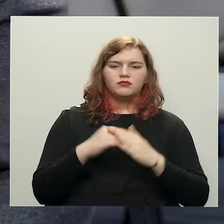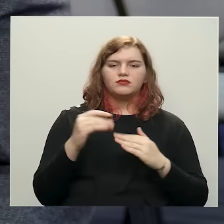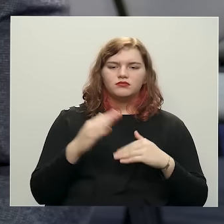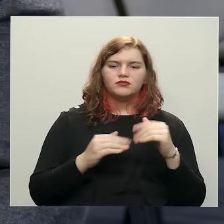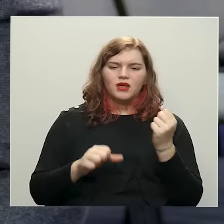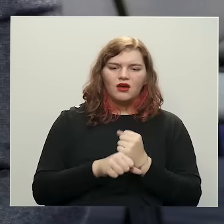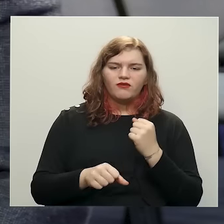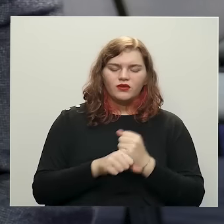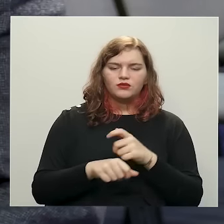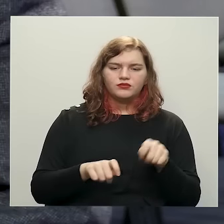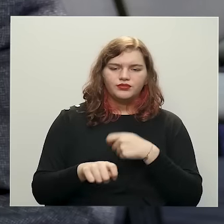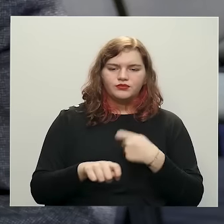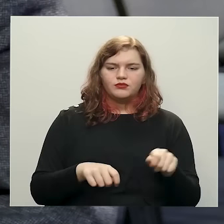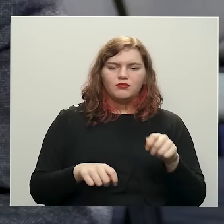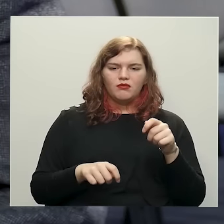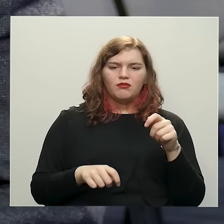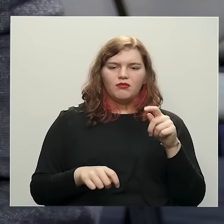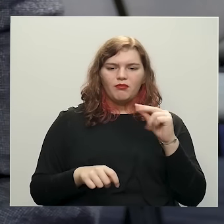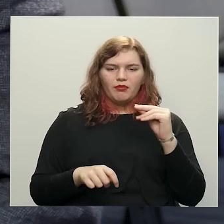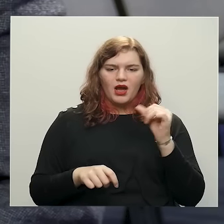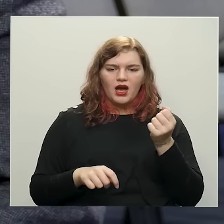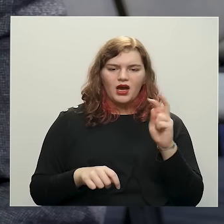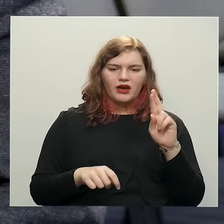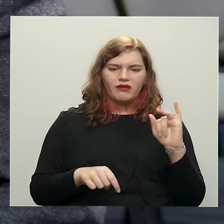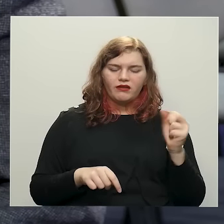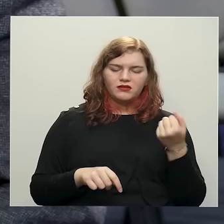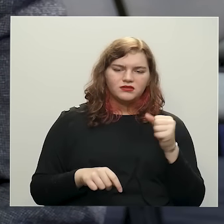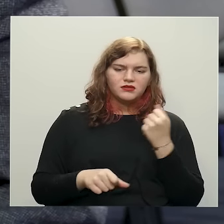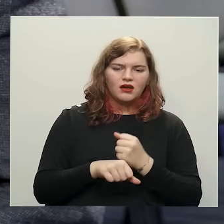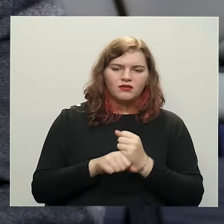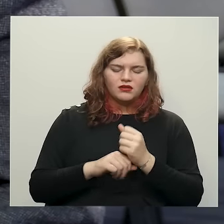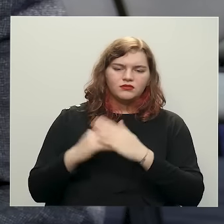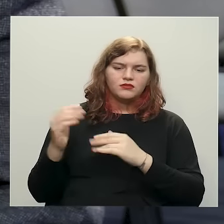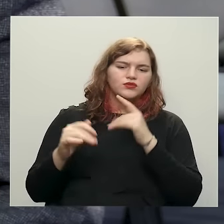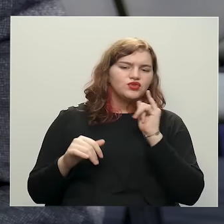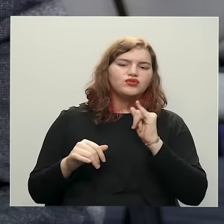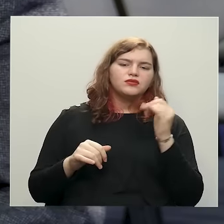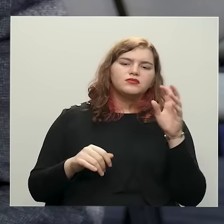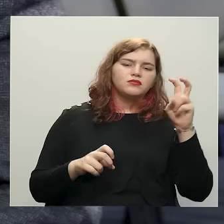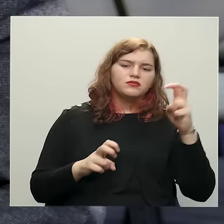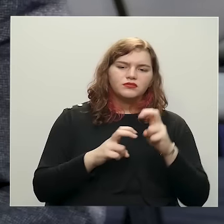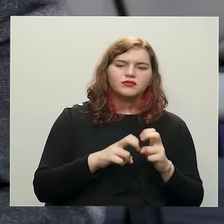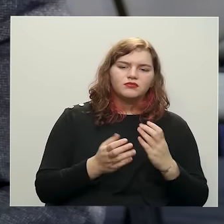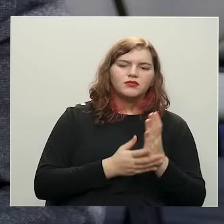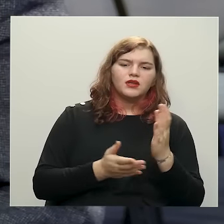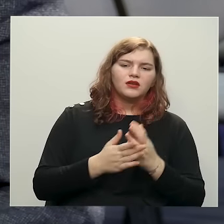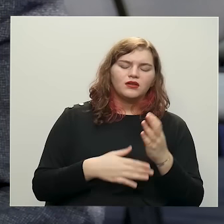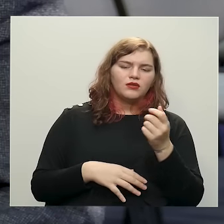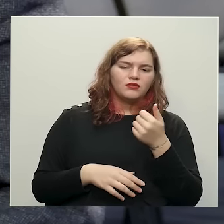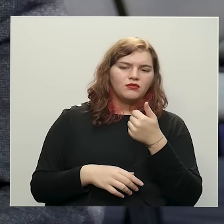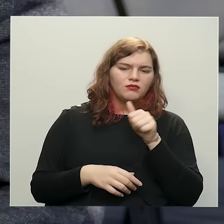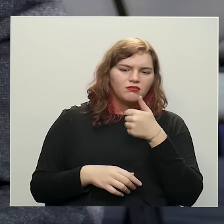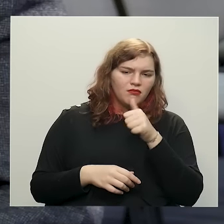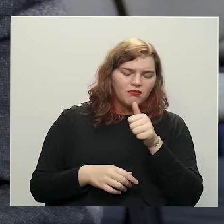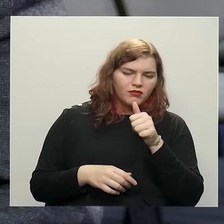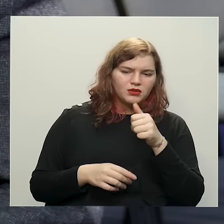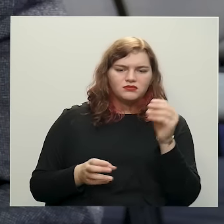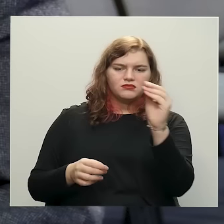în Paris, în Villejuif. Și la cine am stat, tot timpul punea băutură pe masă,